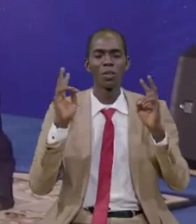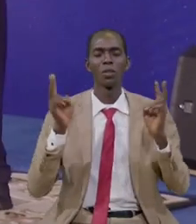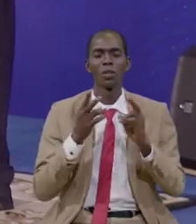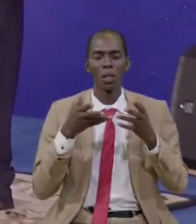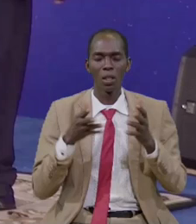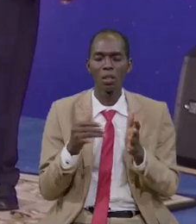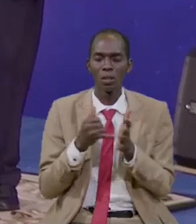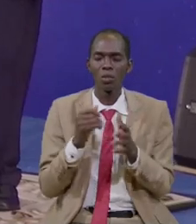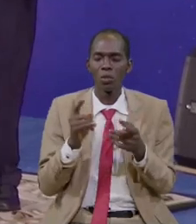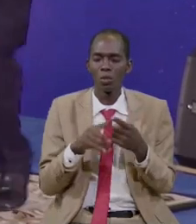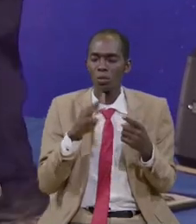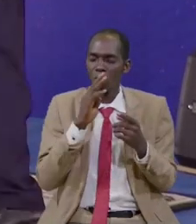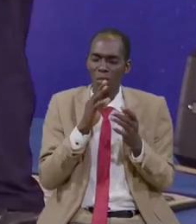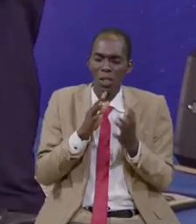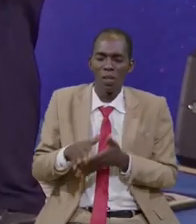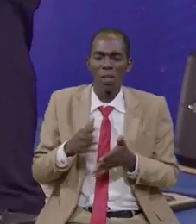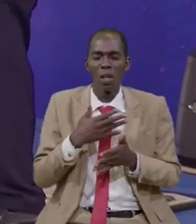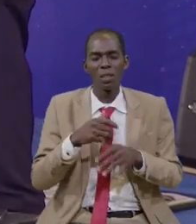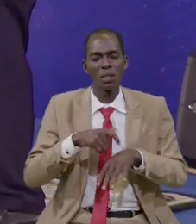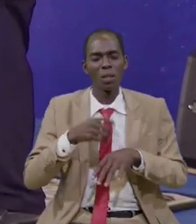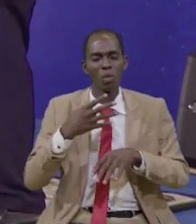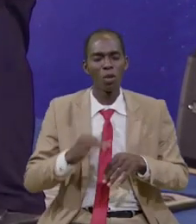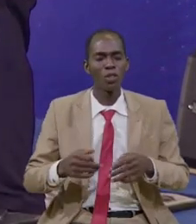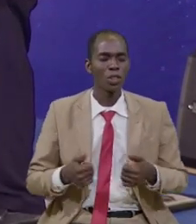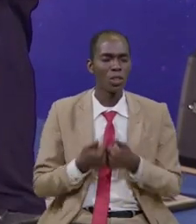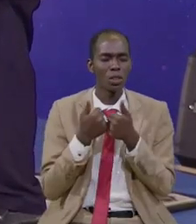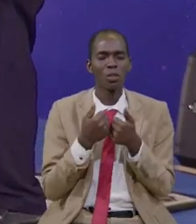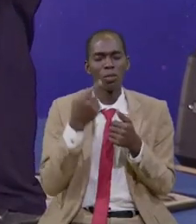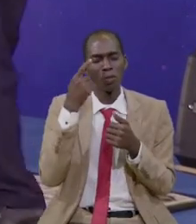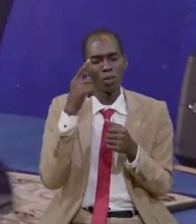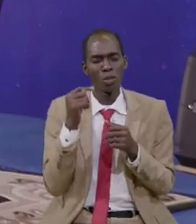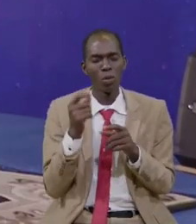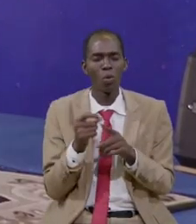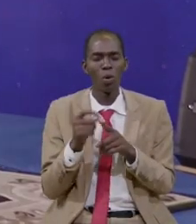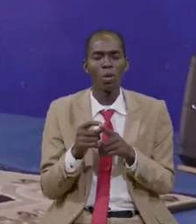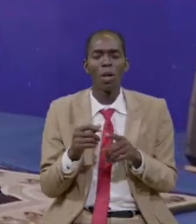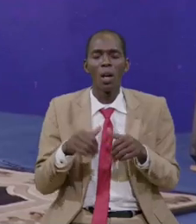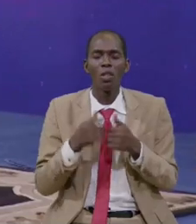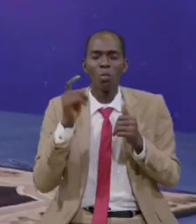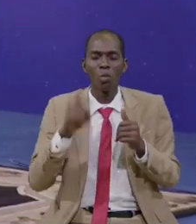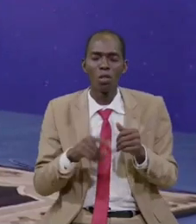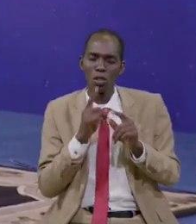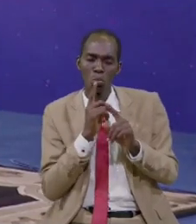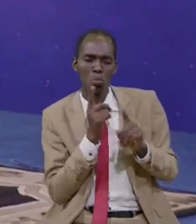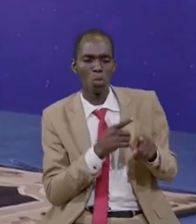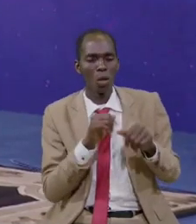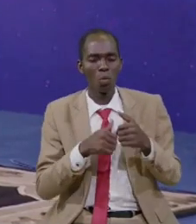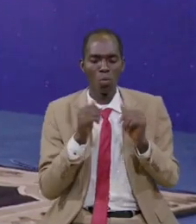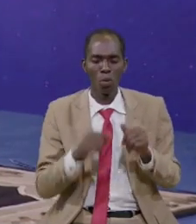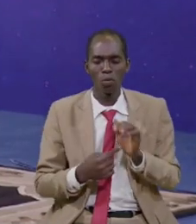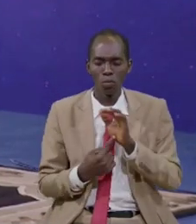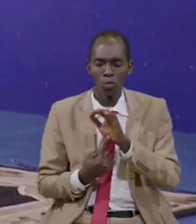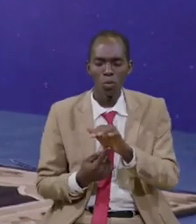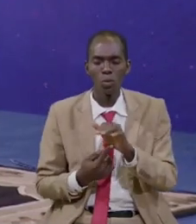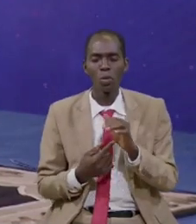passer au moment des défis, les défis du monde. La main d'eux doivent répondre, la main d'eux doivent réagir.